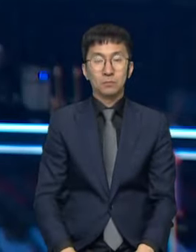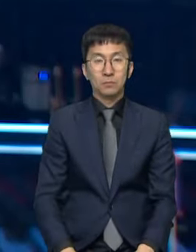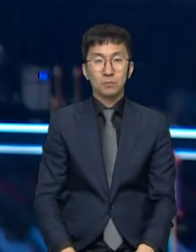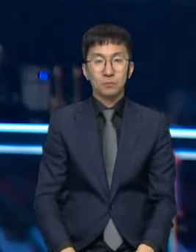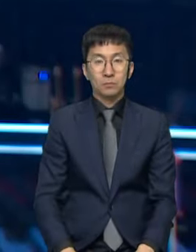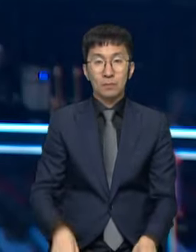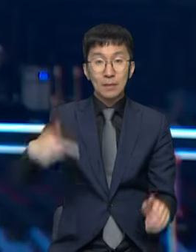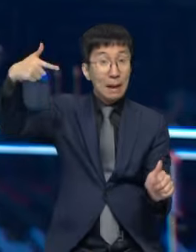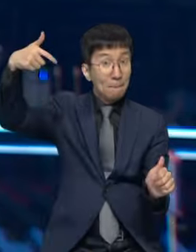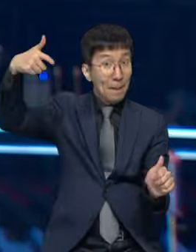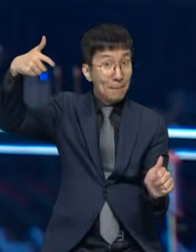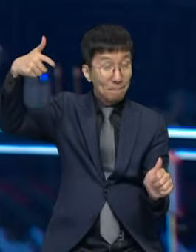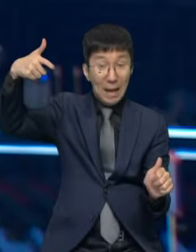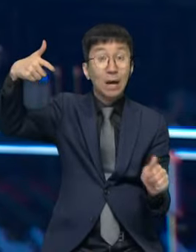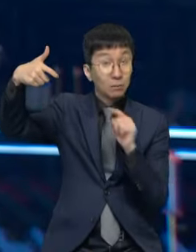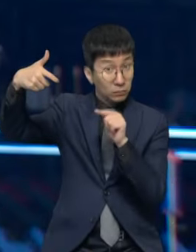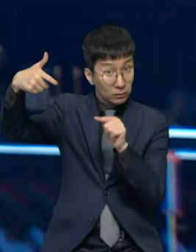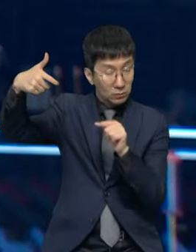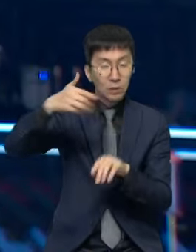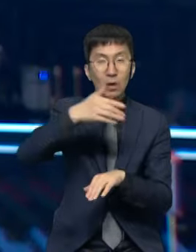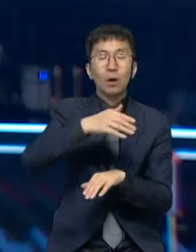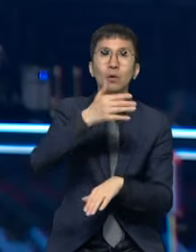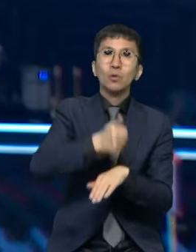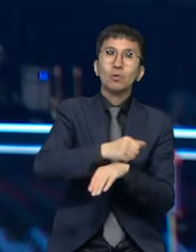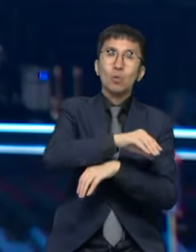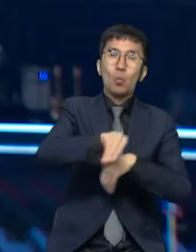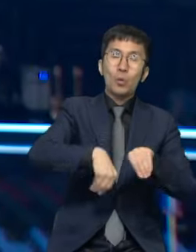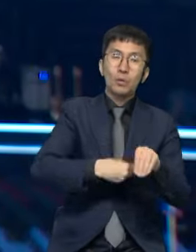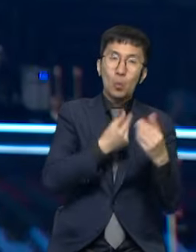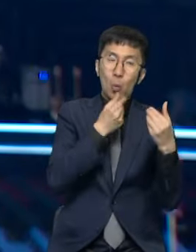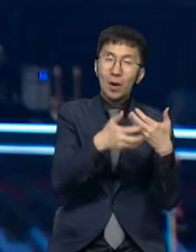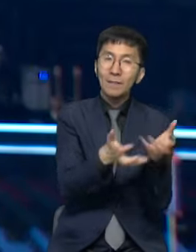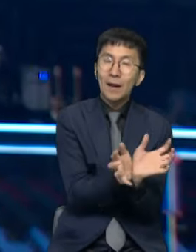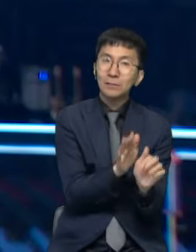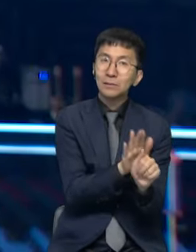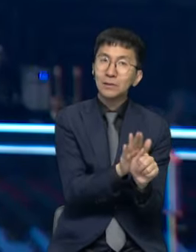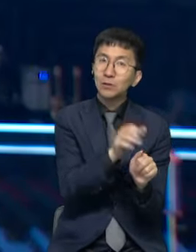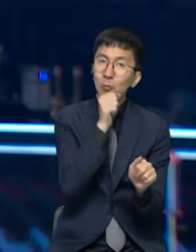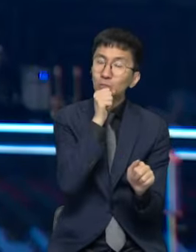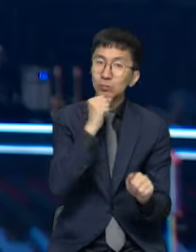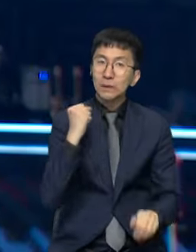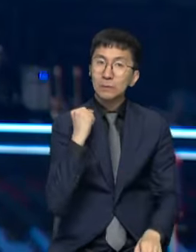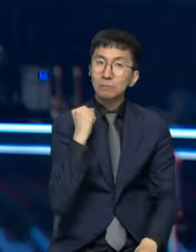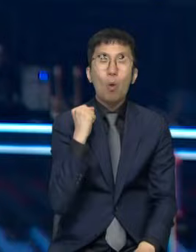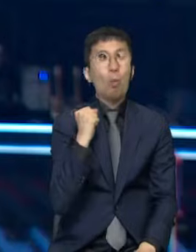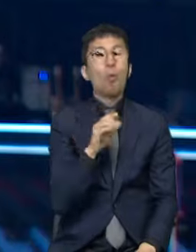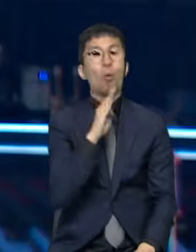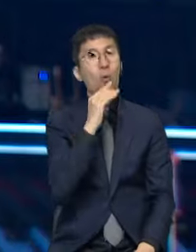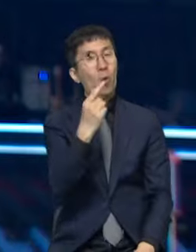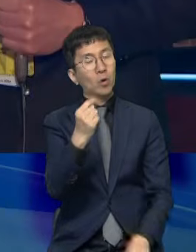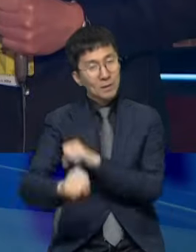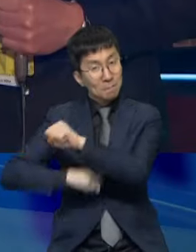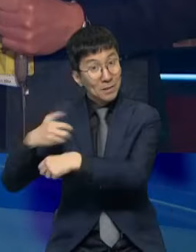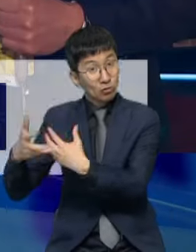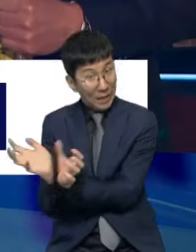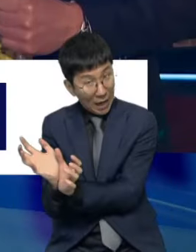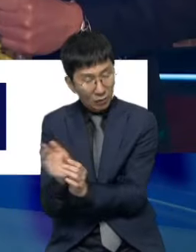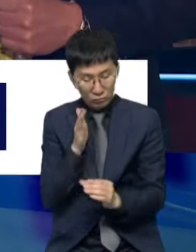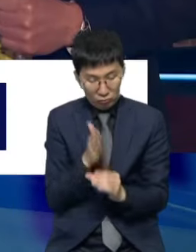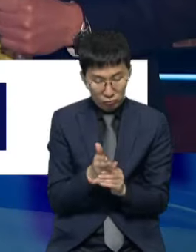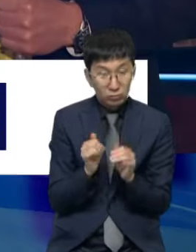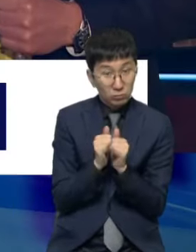네, 피격 사건이 공화당 지지층을 결집시킬 거다. 이 부분에는 이견이 없습니다. 민주당 지지자와 중도층